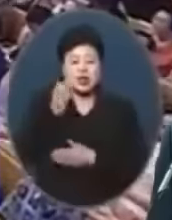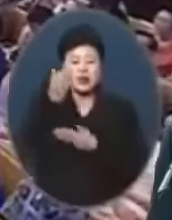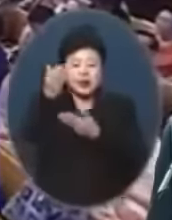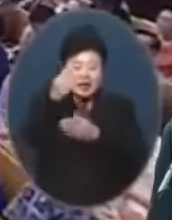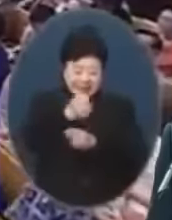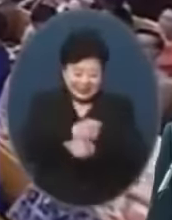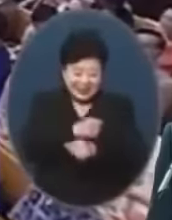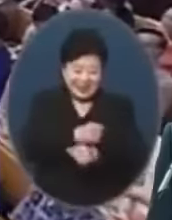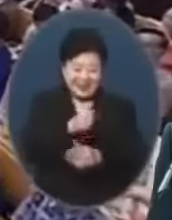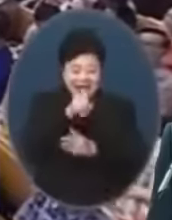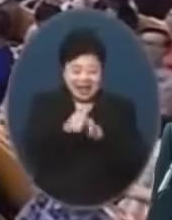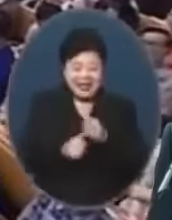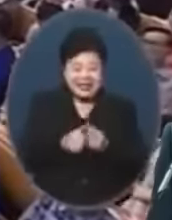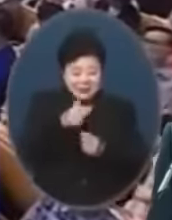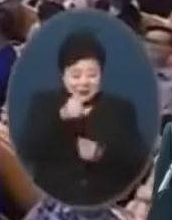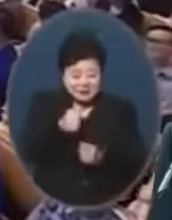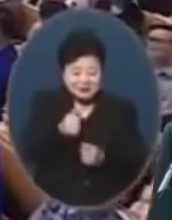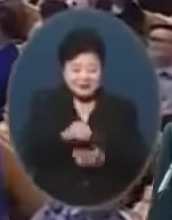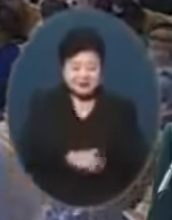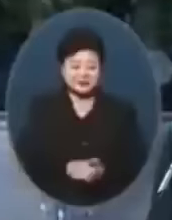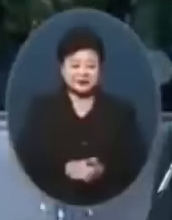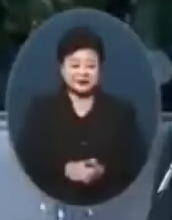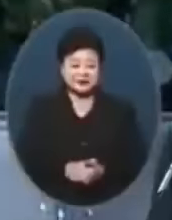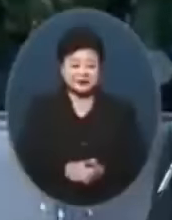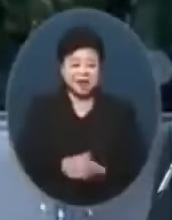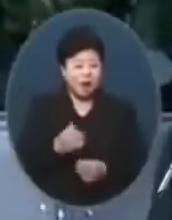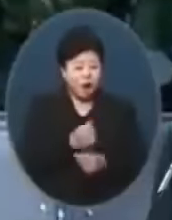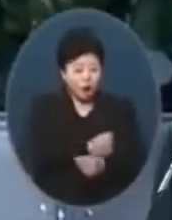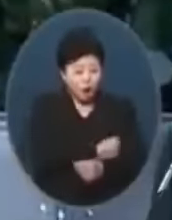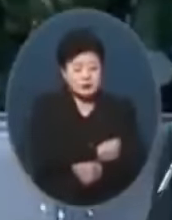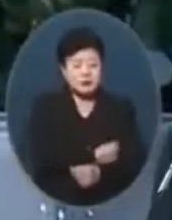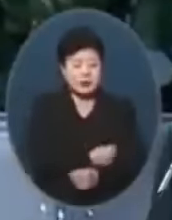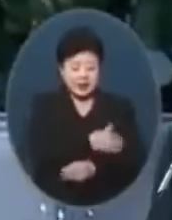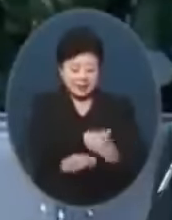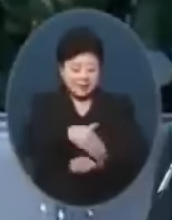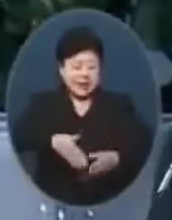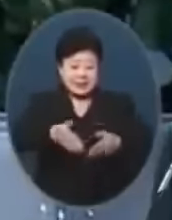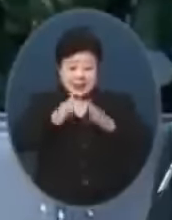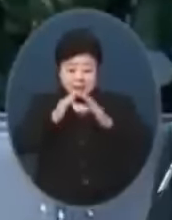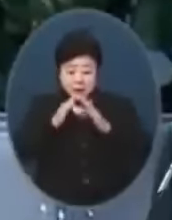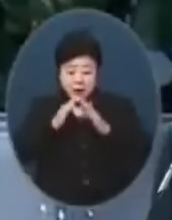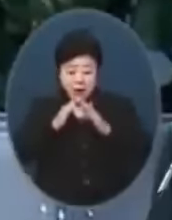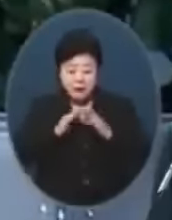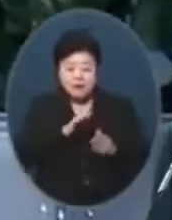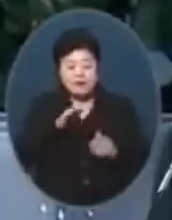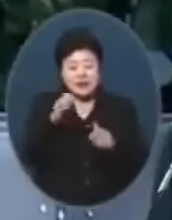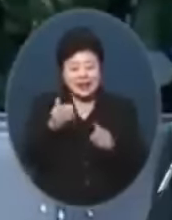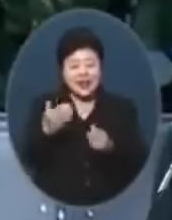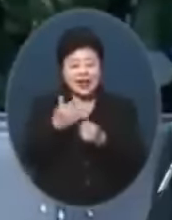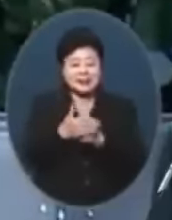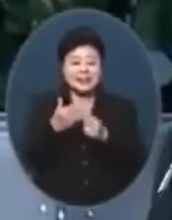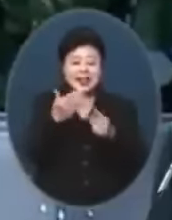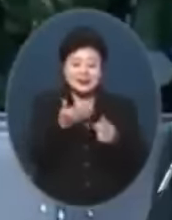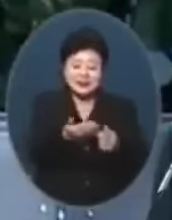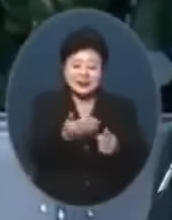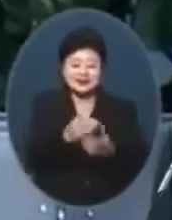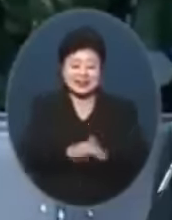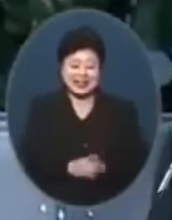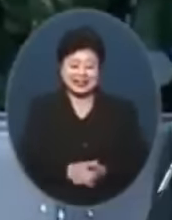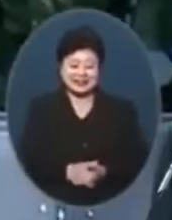하셨나니라. 하나님이 엄청나게 큰 계획을 세우셔서 우리에게 은혜를 주신 것입니다.